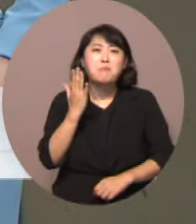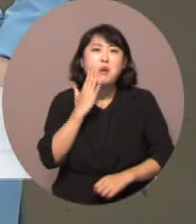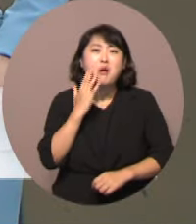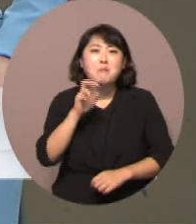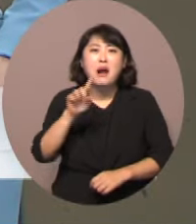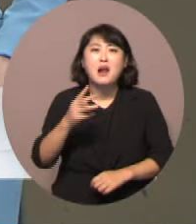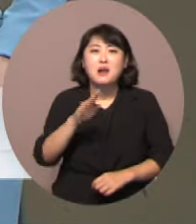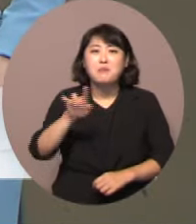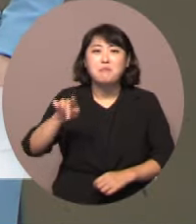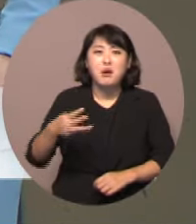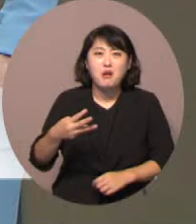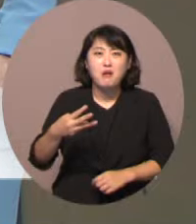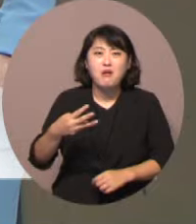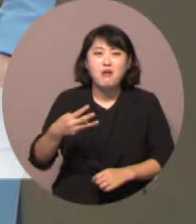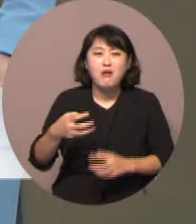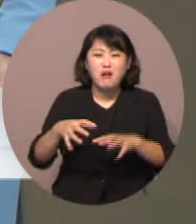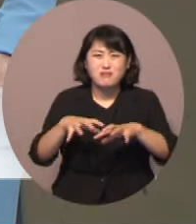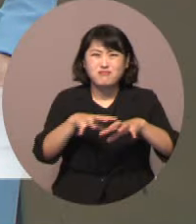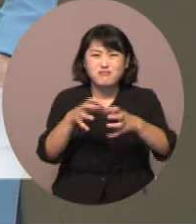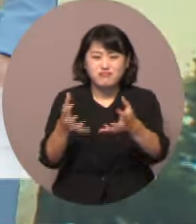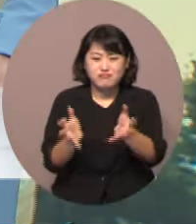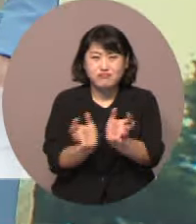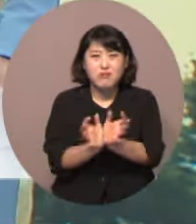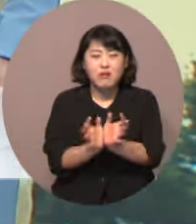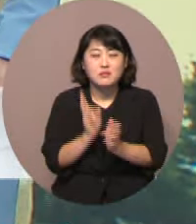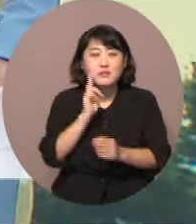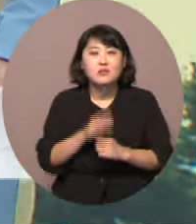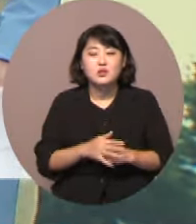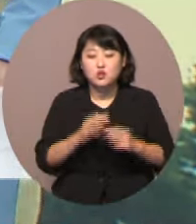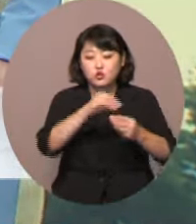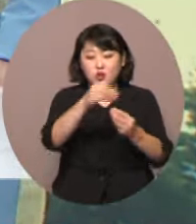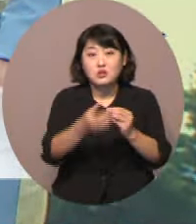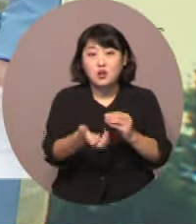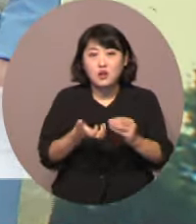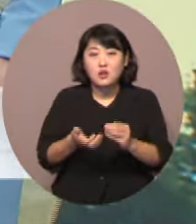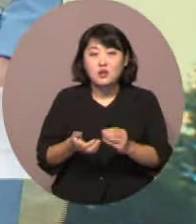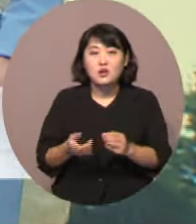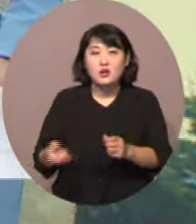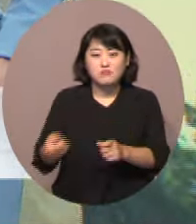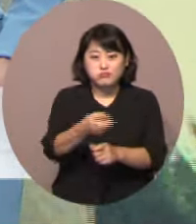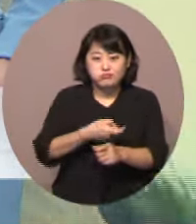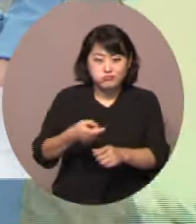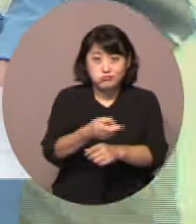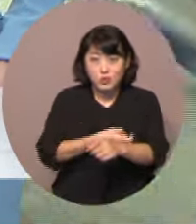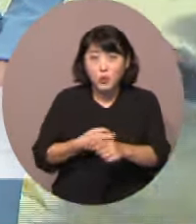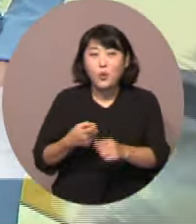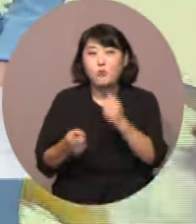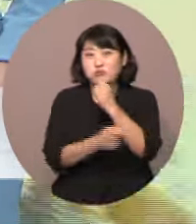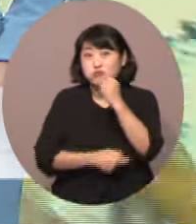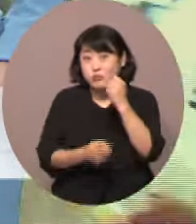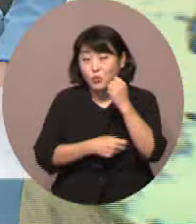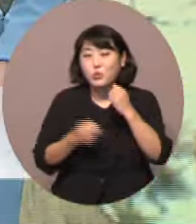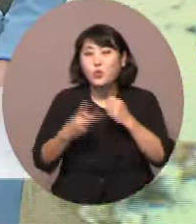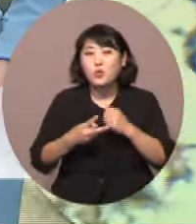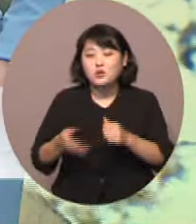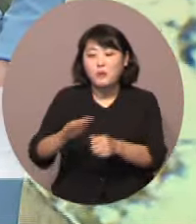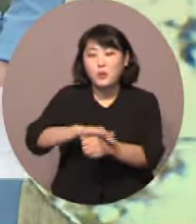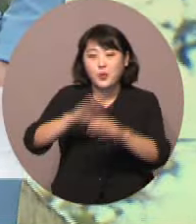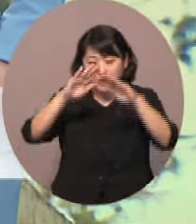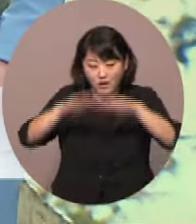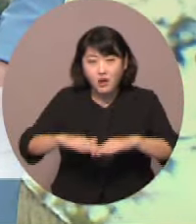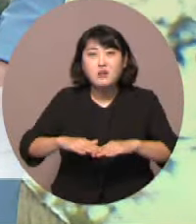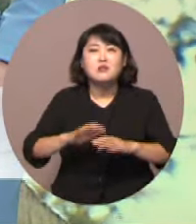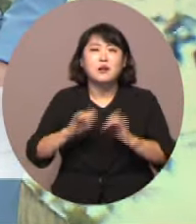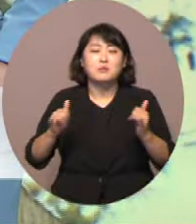벌 소임 사망자까지 다르고 있어서 추석을 앞두고 벌초를 하거나 성묘하러 갈 분들은 각별한 주의가